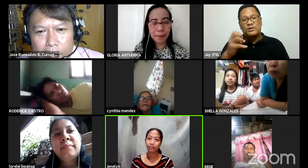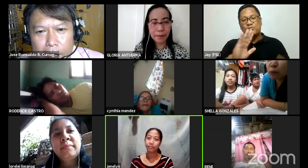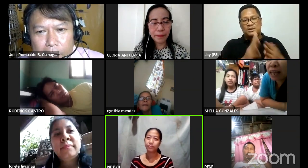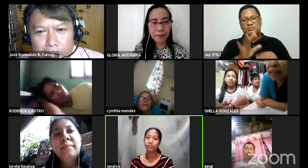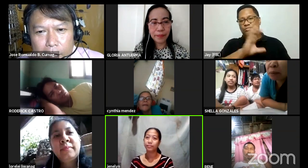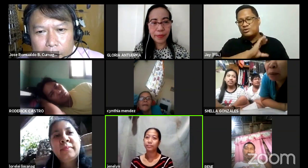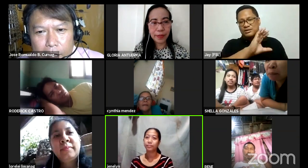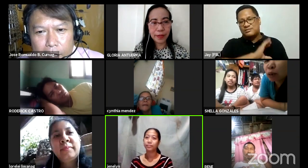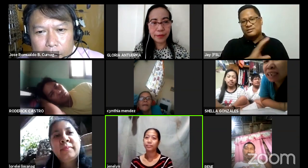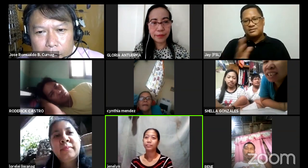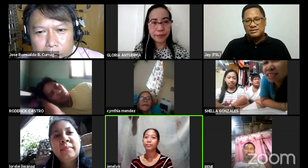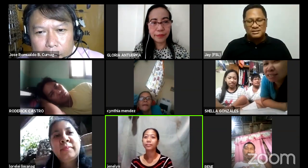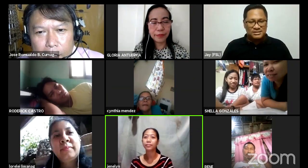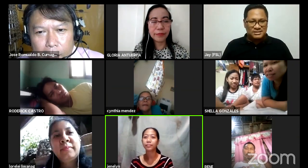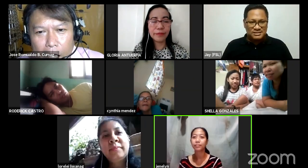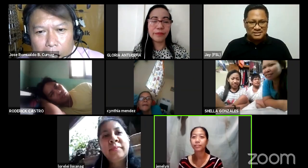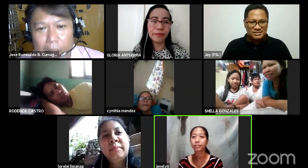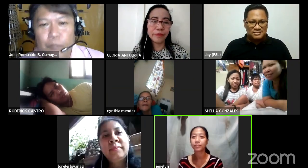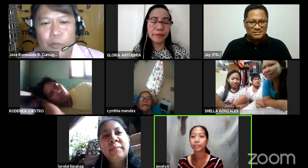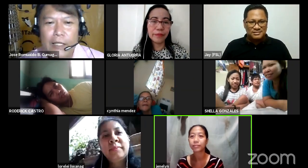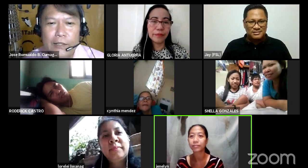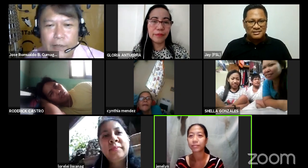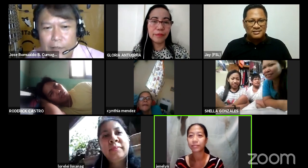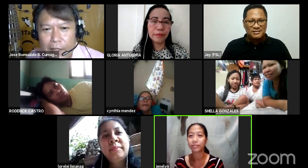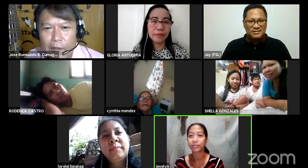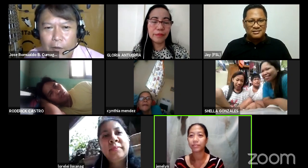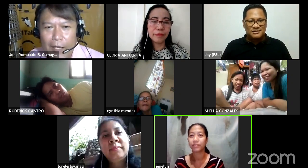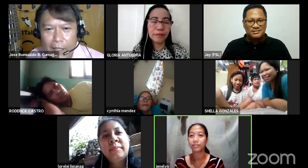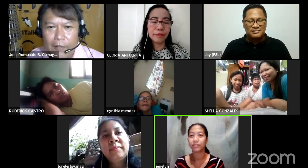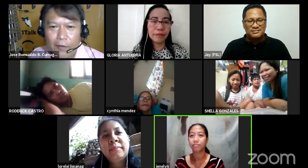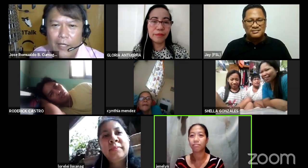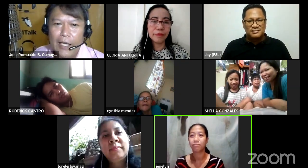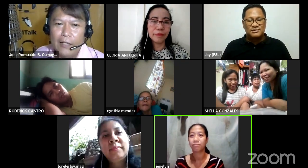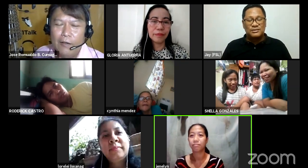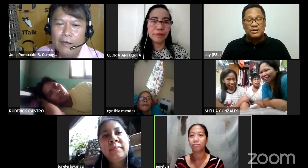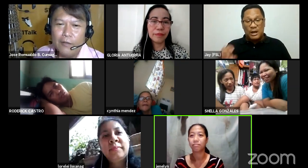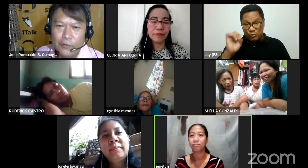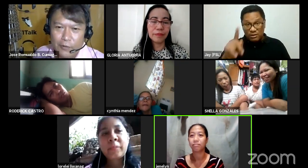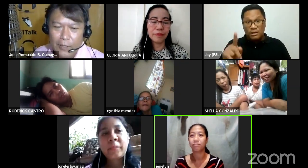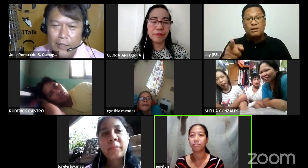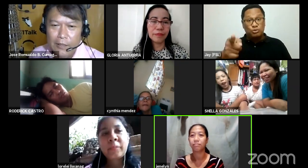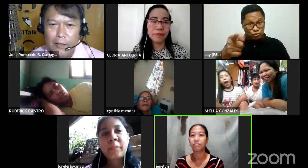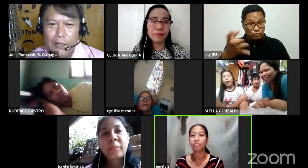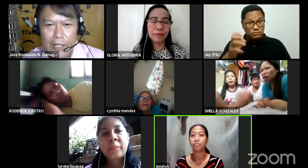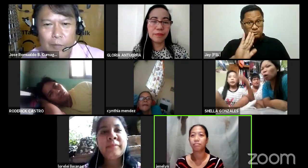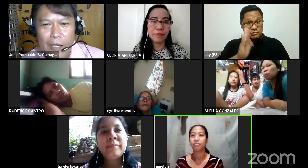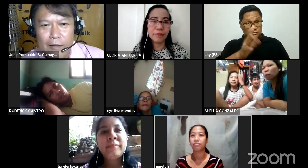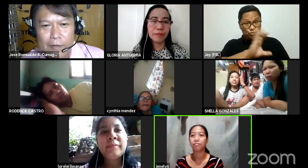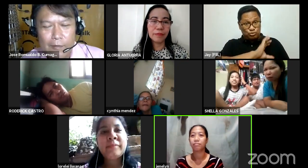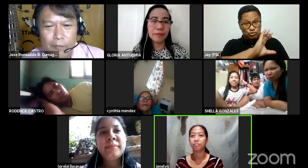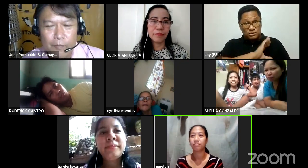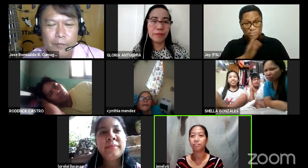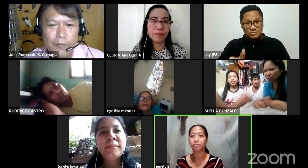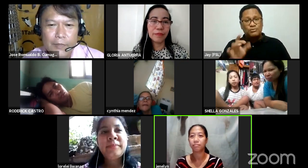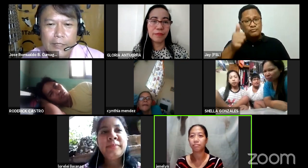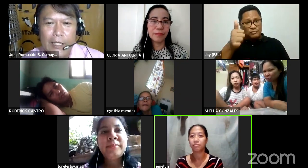Gusto niya daw po sanang magpulis. Ah, magpulis. Okay. Okay yan. Oo. So,